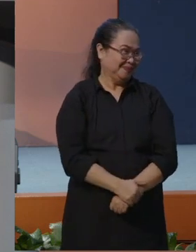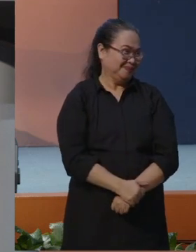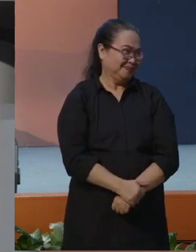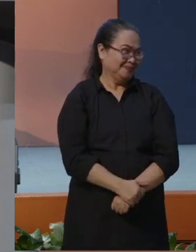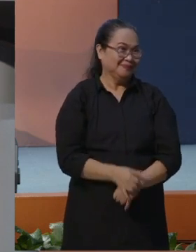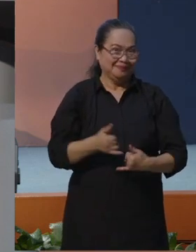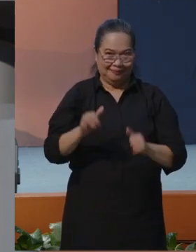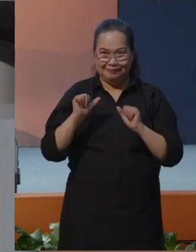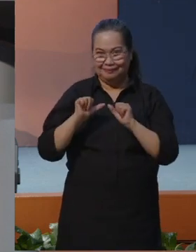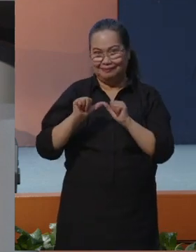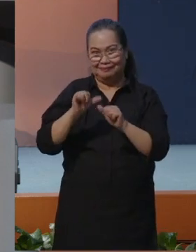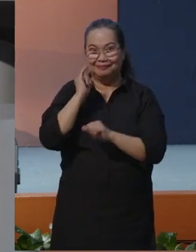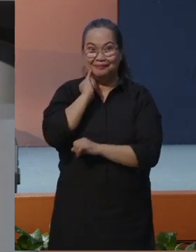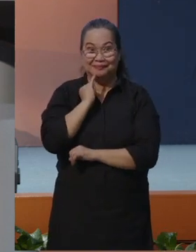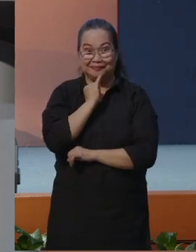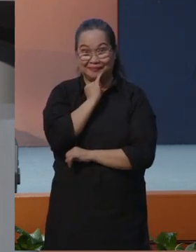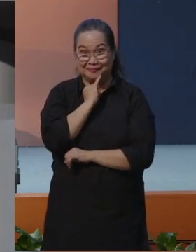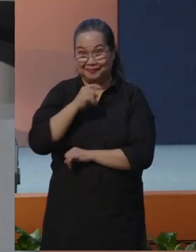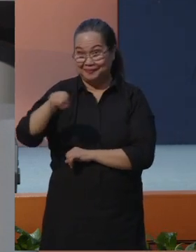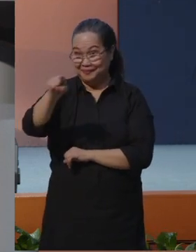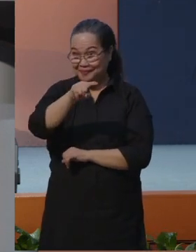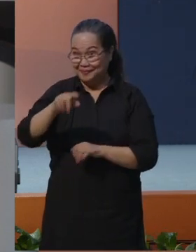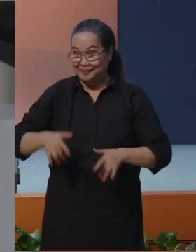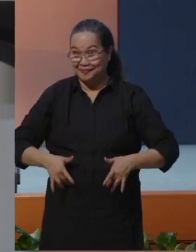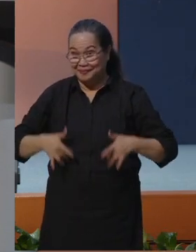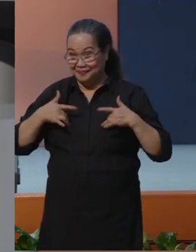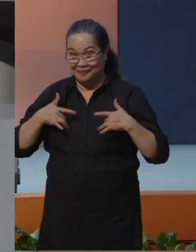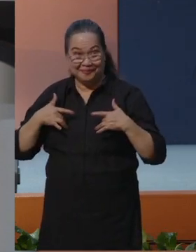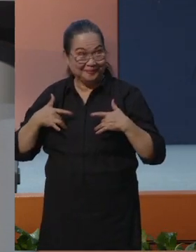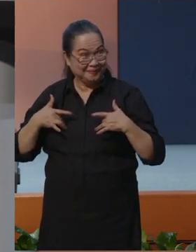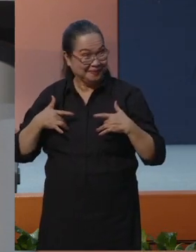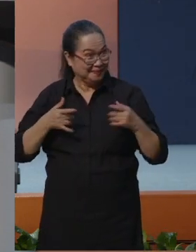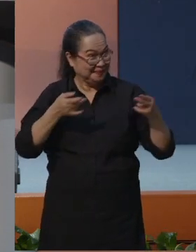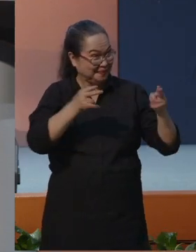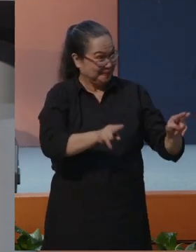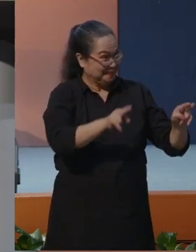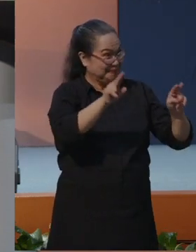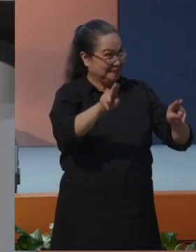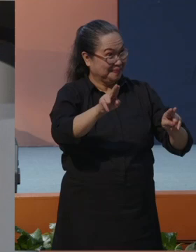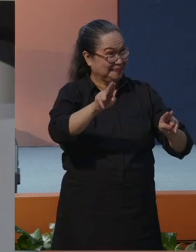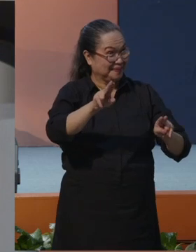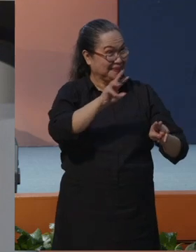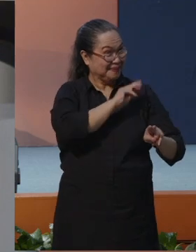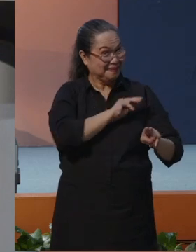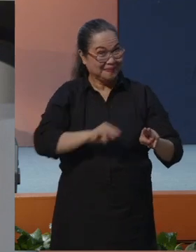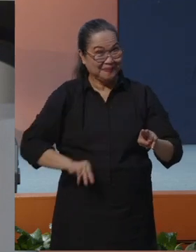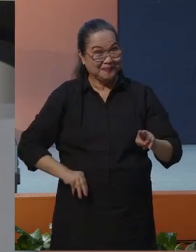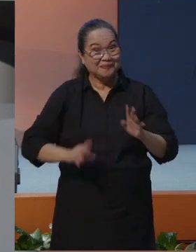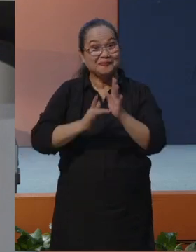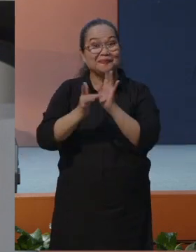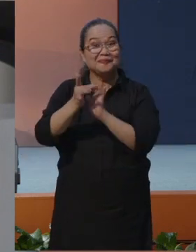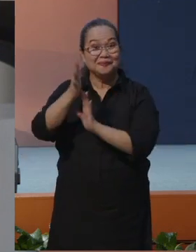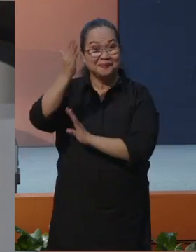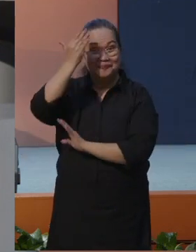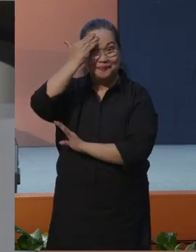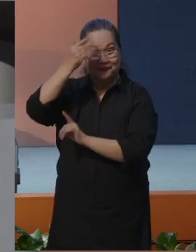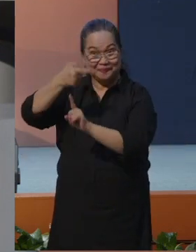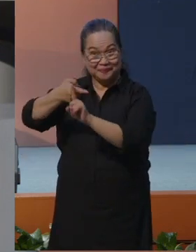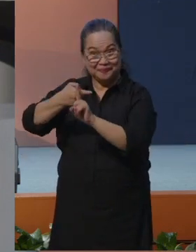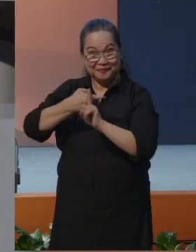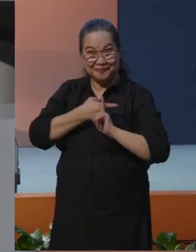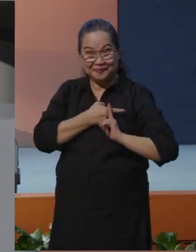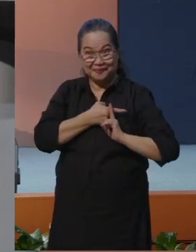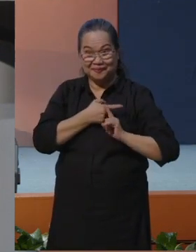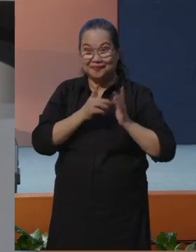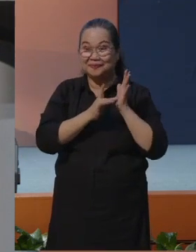Tinutupad niya ngayon sa ating mga buhay. Ang Mesyas ay atin ang nakilala,